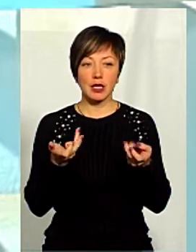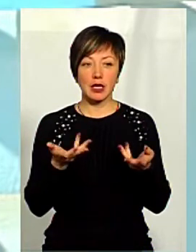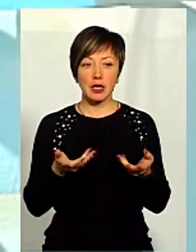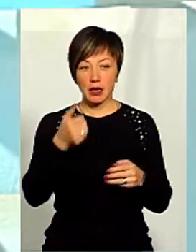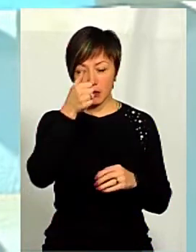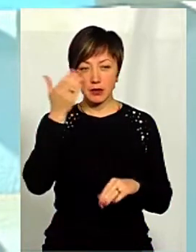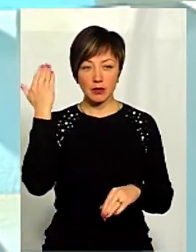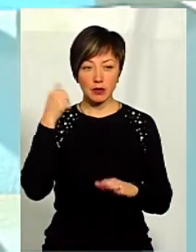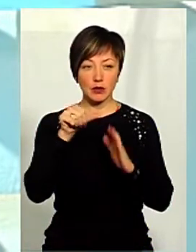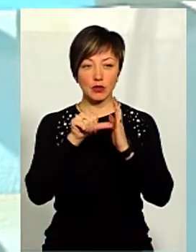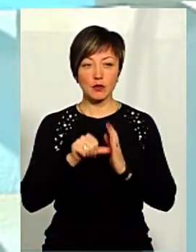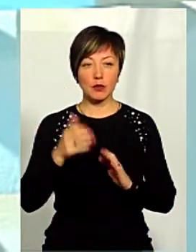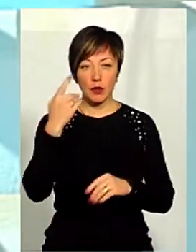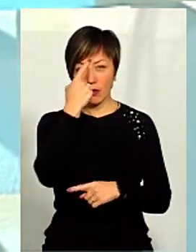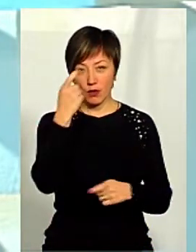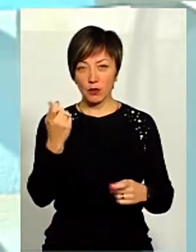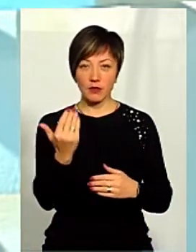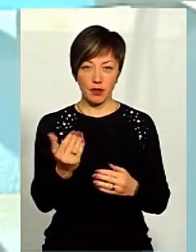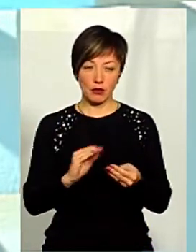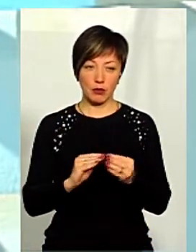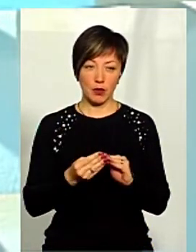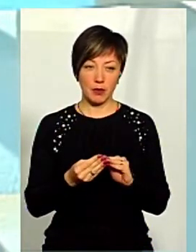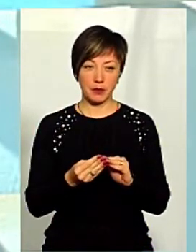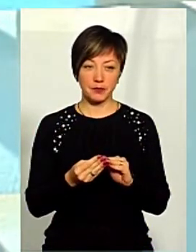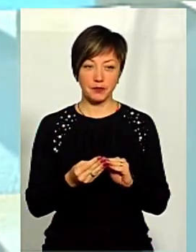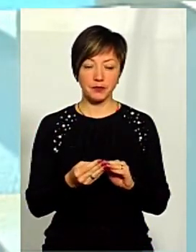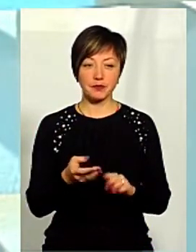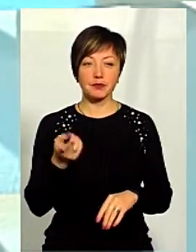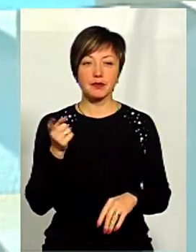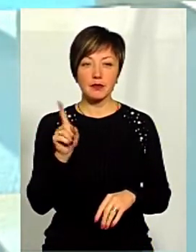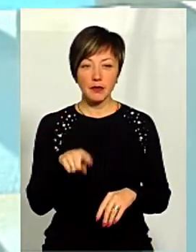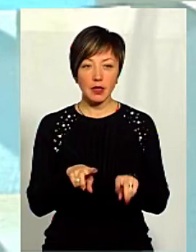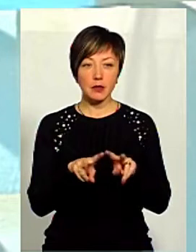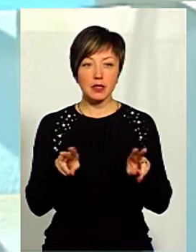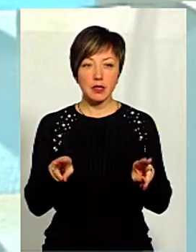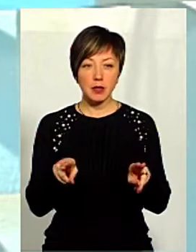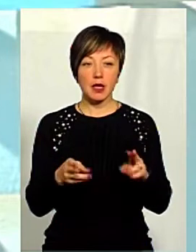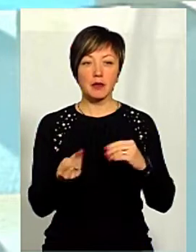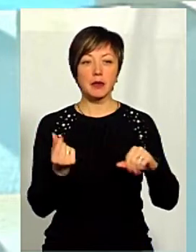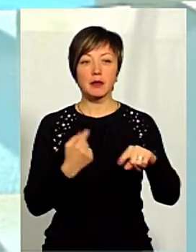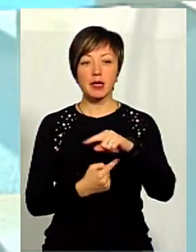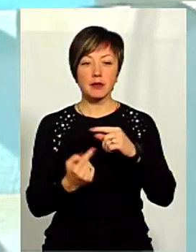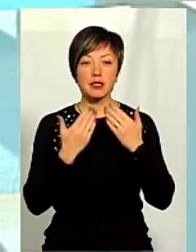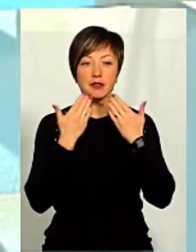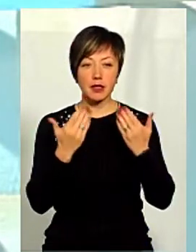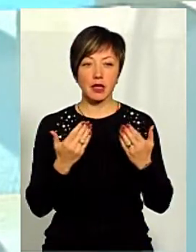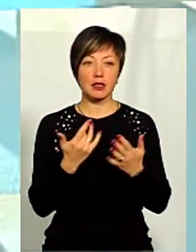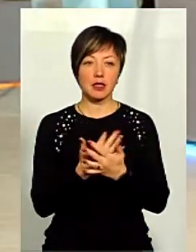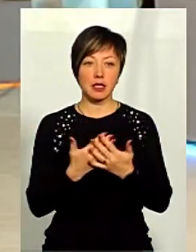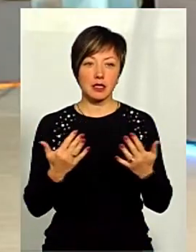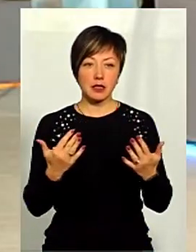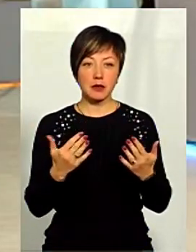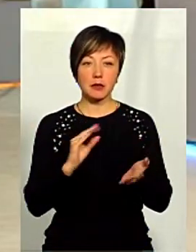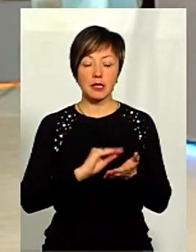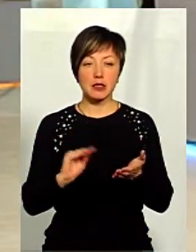або півроку тому повідомила, що це ваші безпосередні проблеми. Тим самим чином підприємці зверталися різним